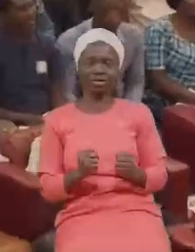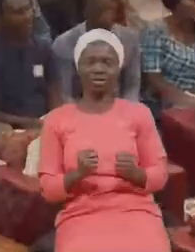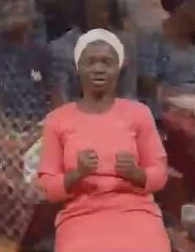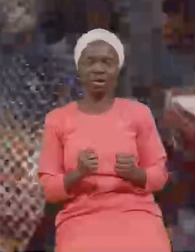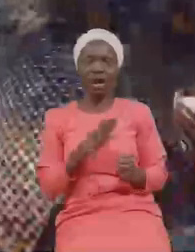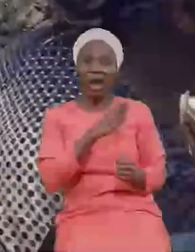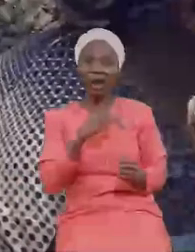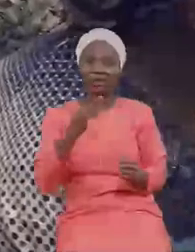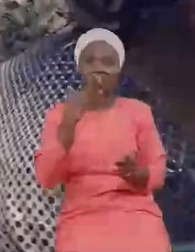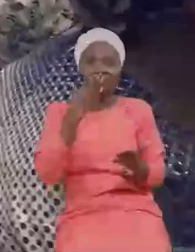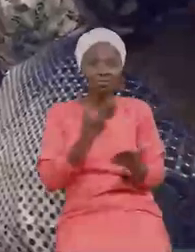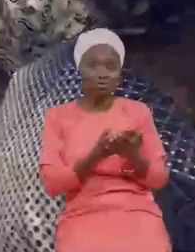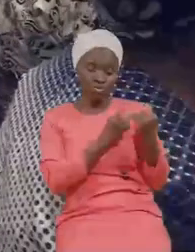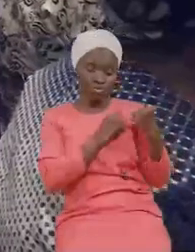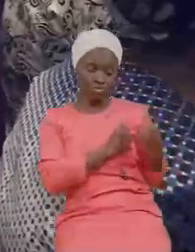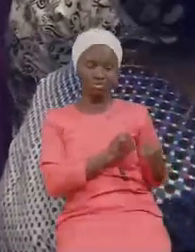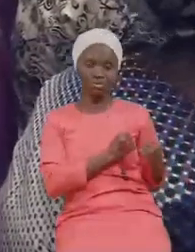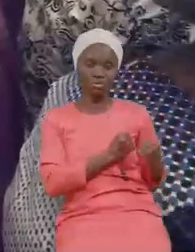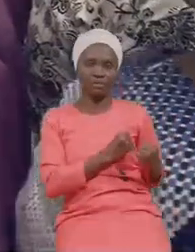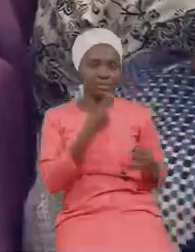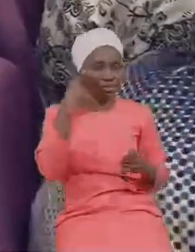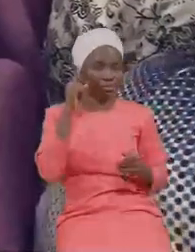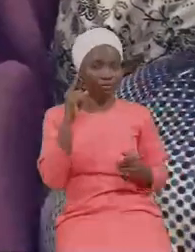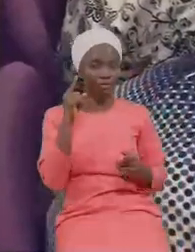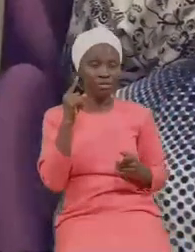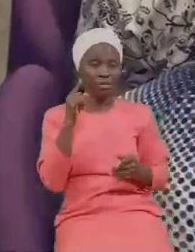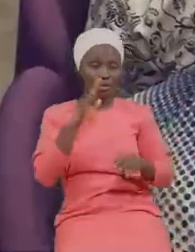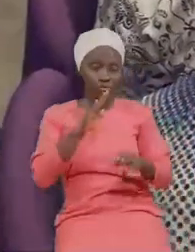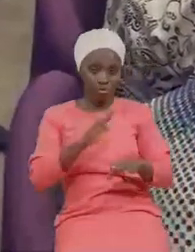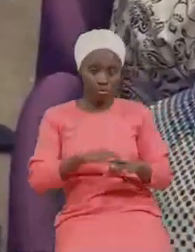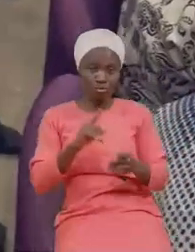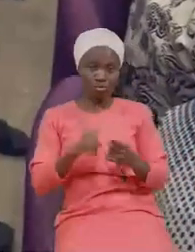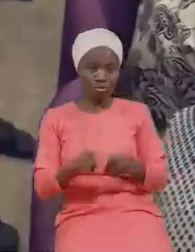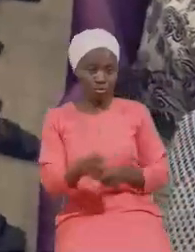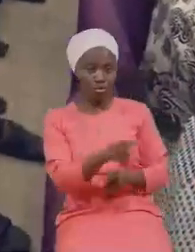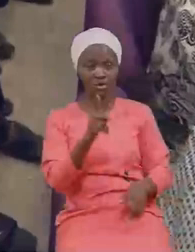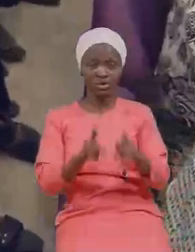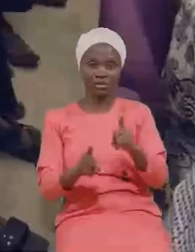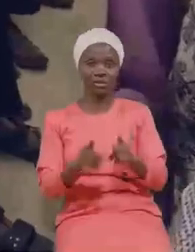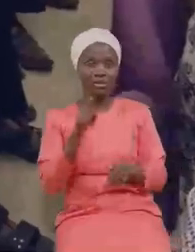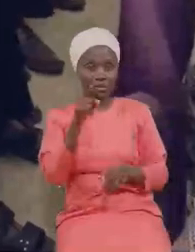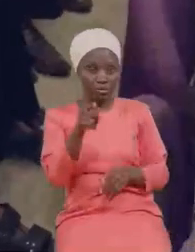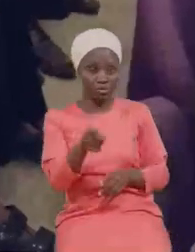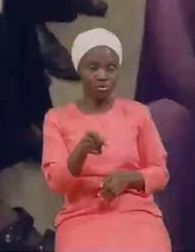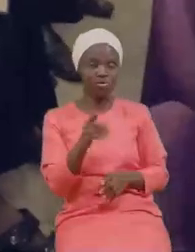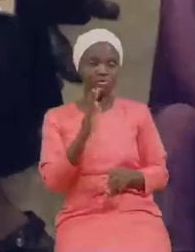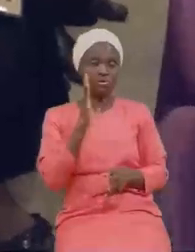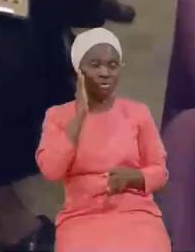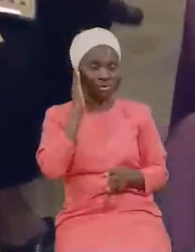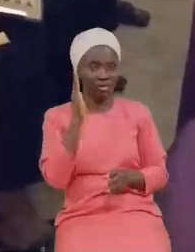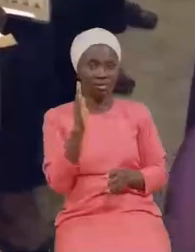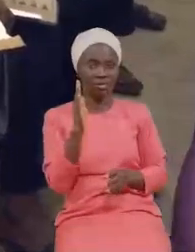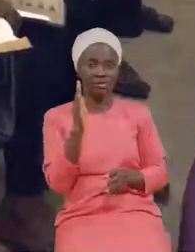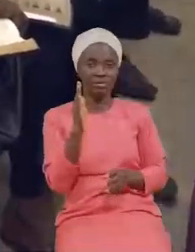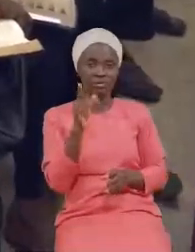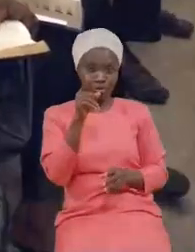et prend courage car c'est toi qui mettra ce peuple c'est que